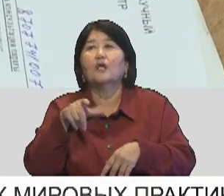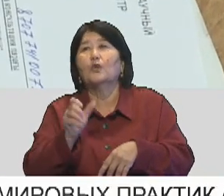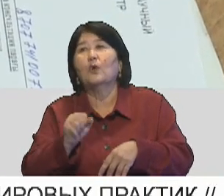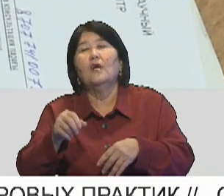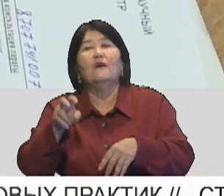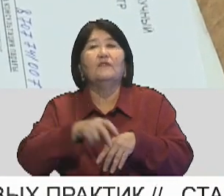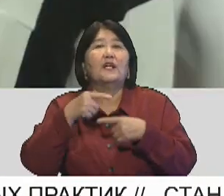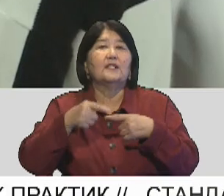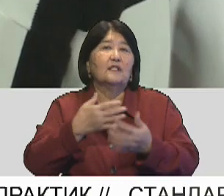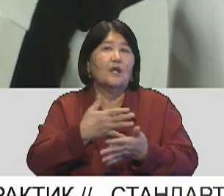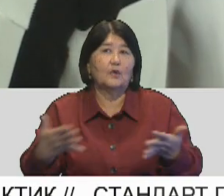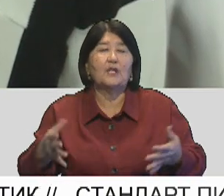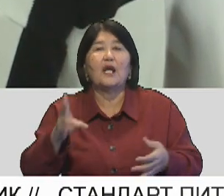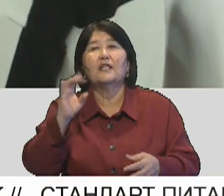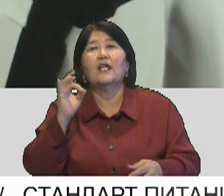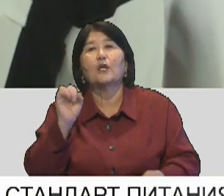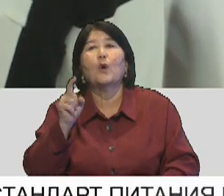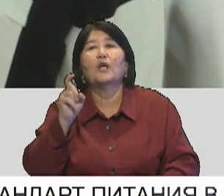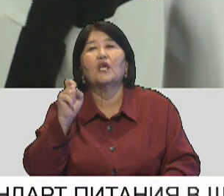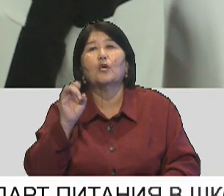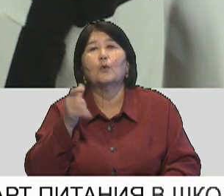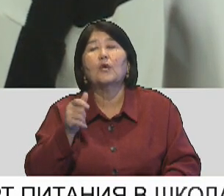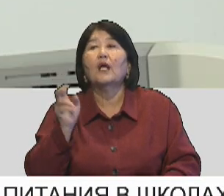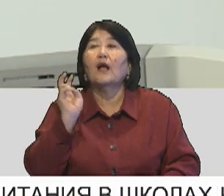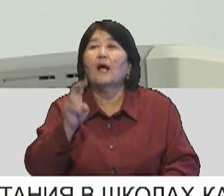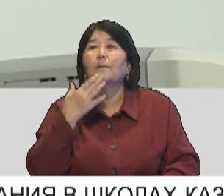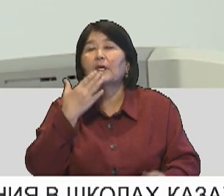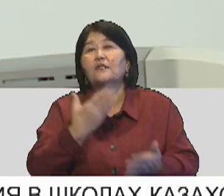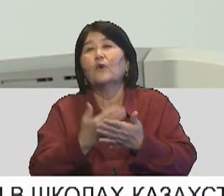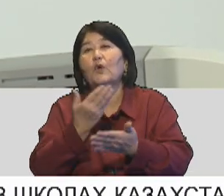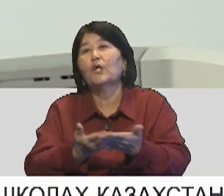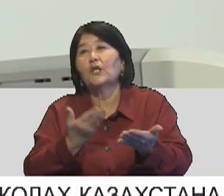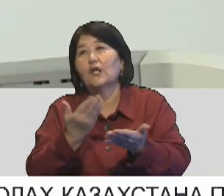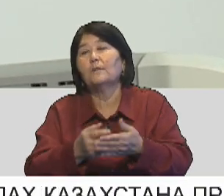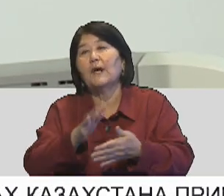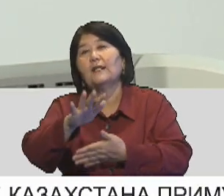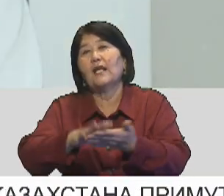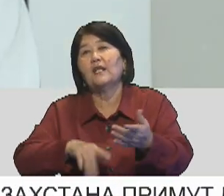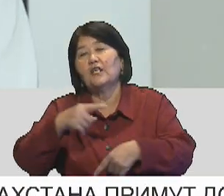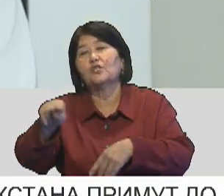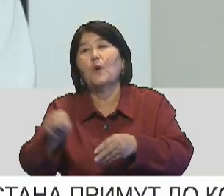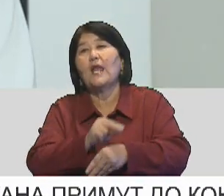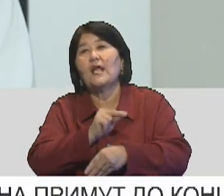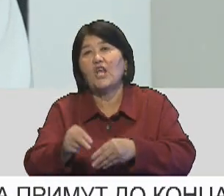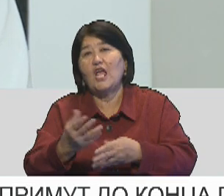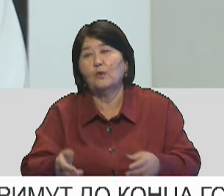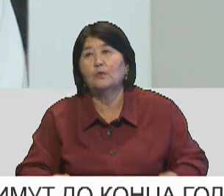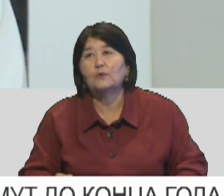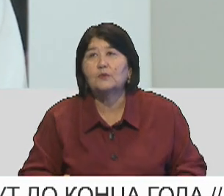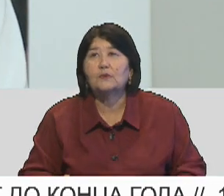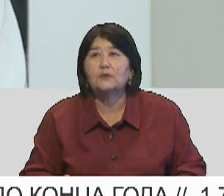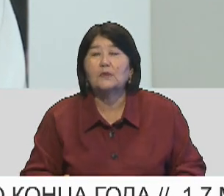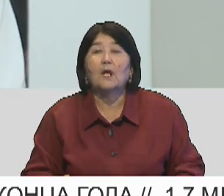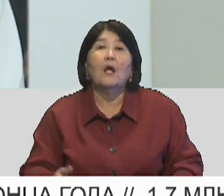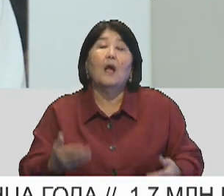функциональной диагностики и нейрохирург После осмотра давали обратившимся свои рекомендации по дальнейшему лечению мы оказываем консультативную